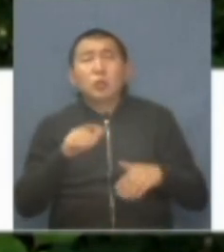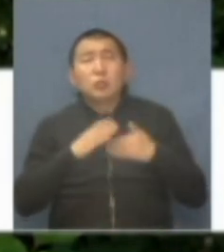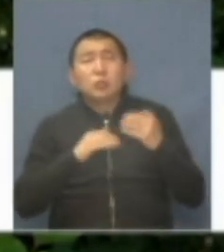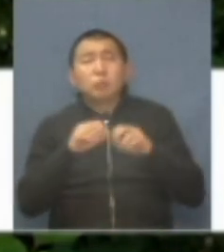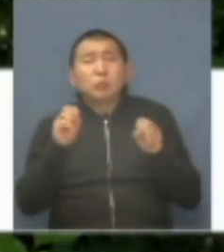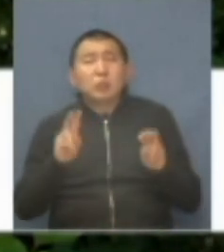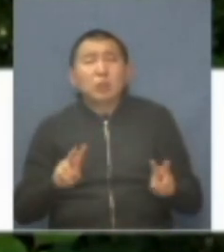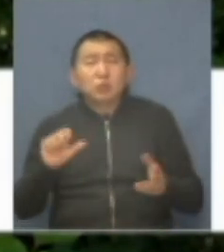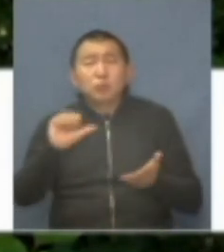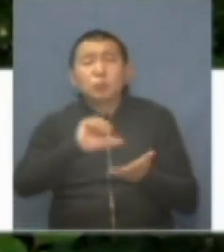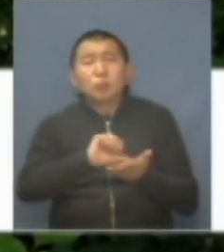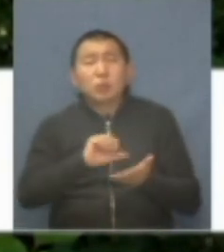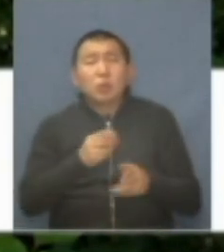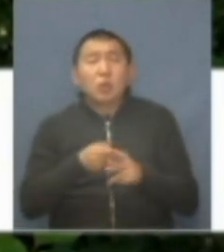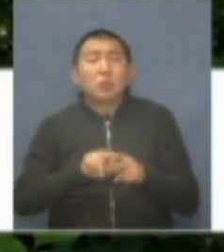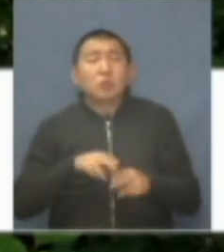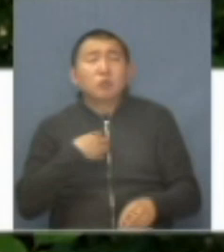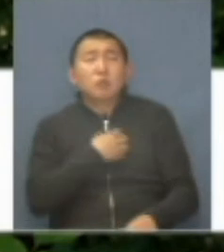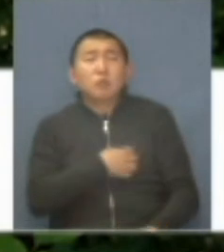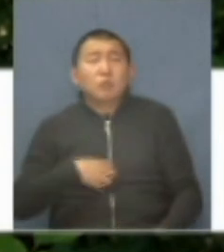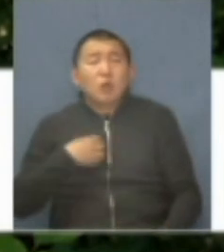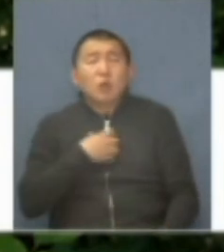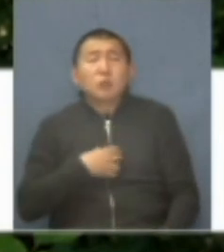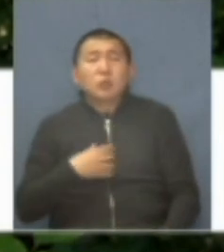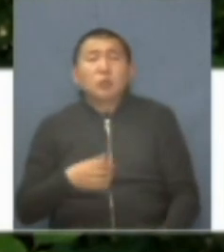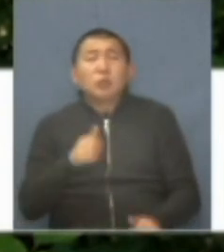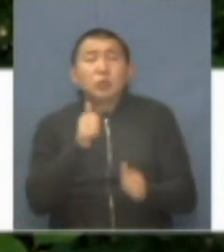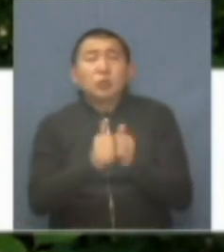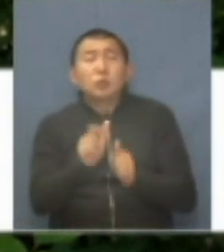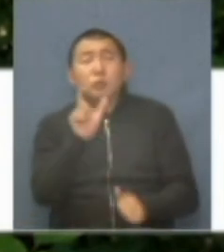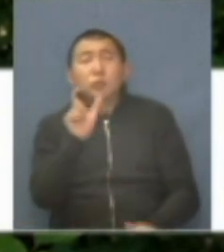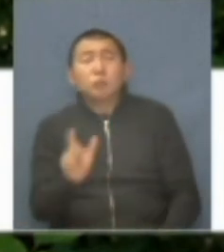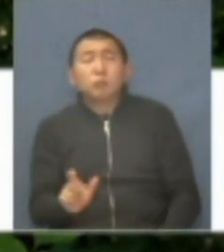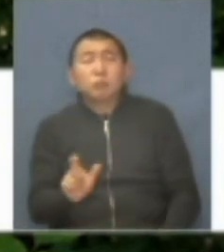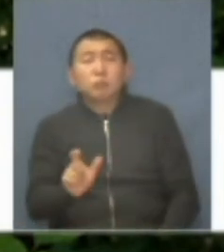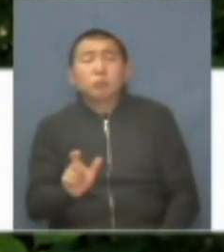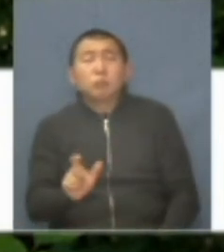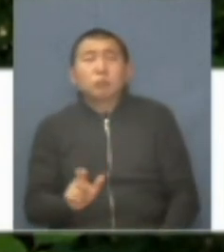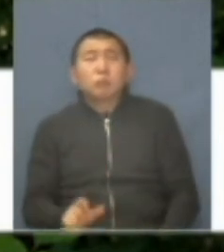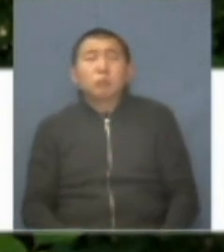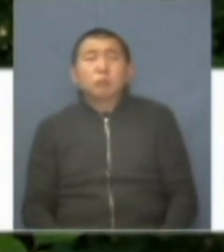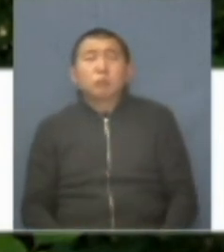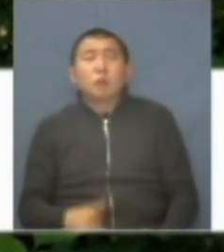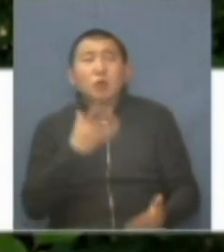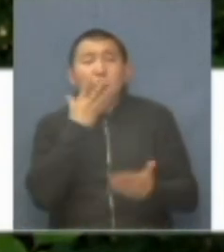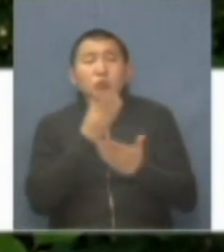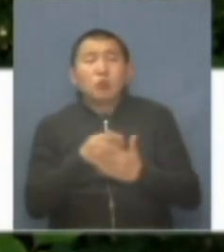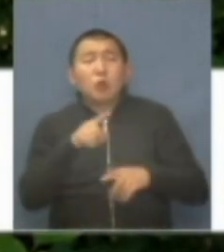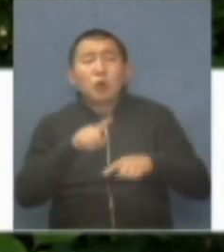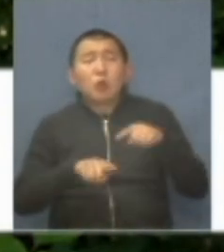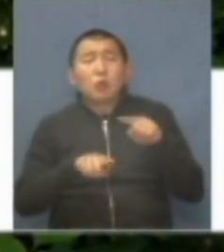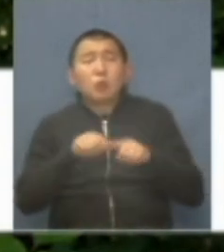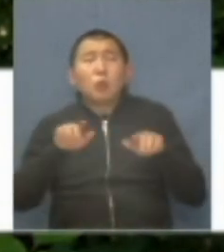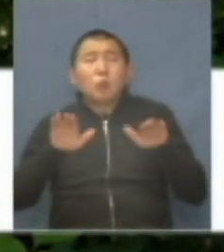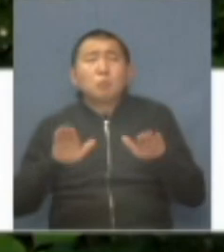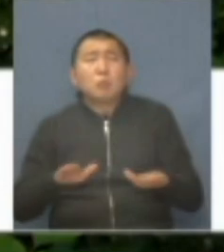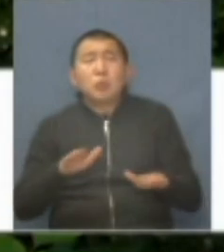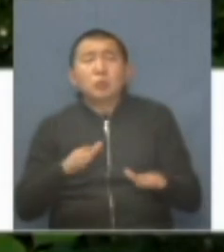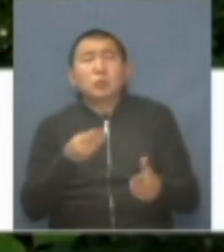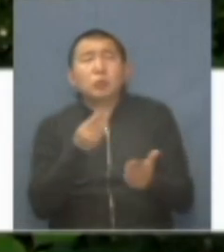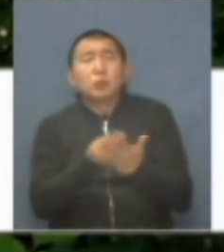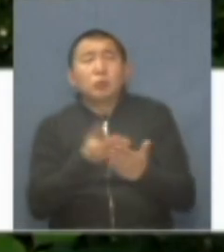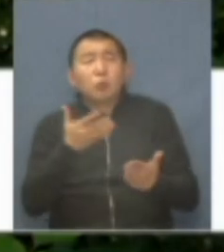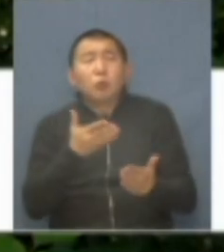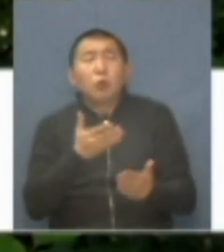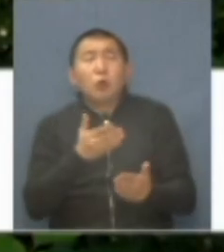үшін өте маңызды дүние. Өйткені әр адам үшін өзінің туған жері қымбат. Ал туған қалаңның әдемі болуы